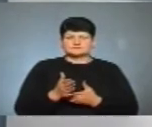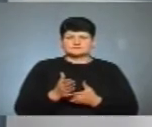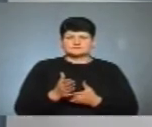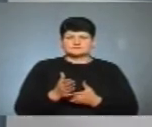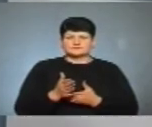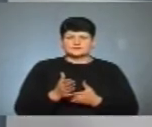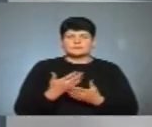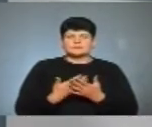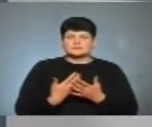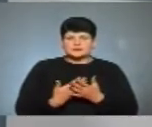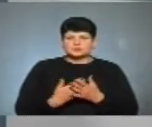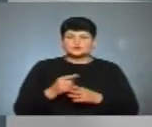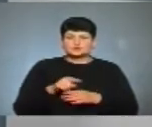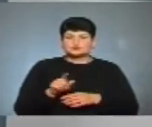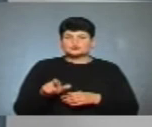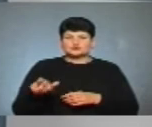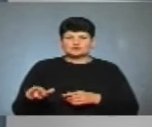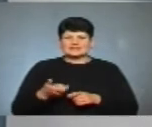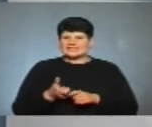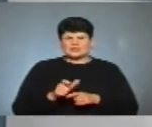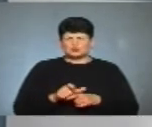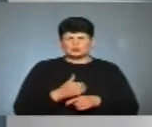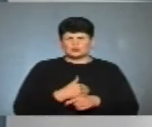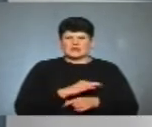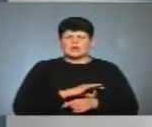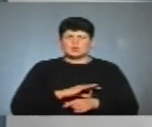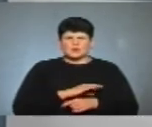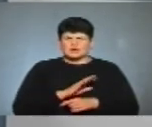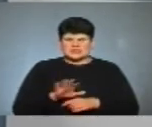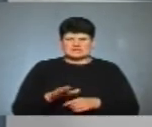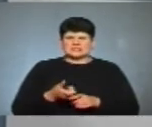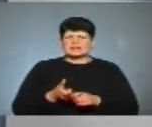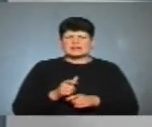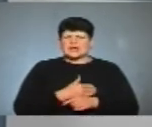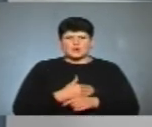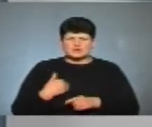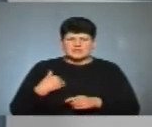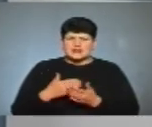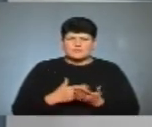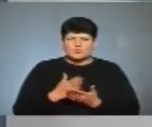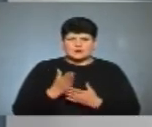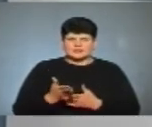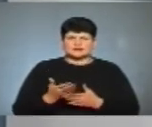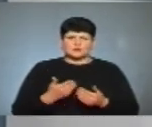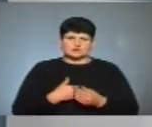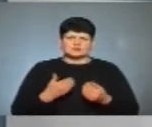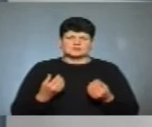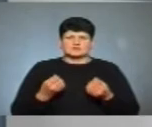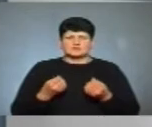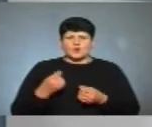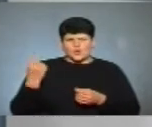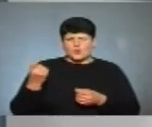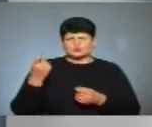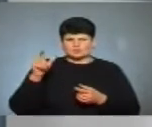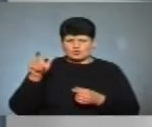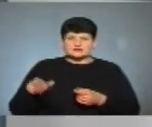в контексті, що люди не дуже хотіли юристів, не дуже хотіли політиків, а хотіли економістів,